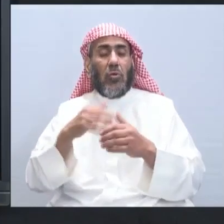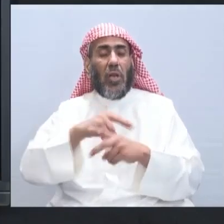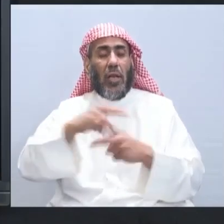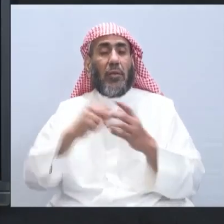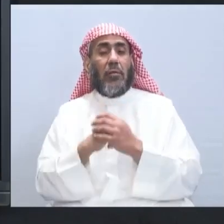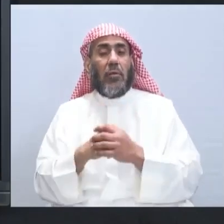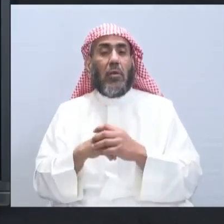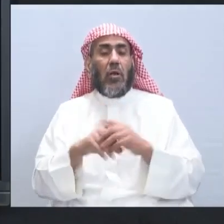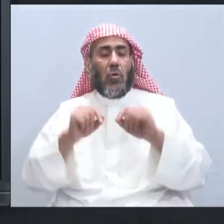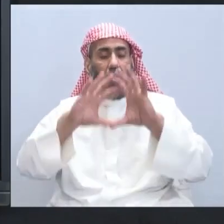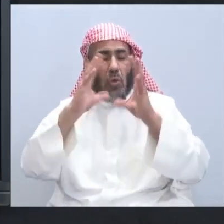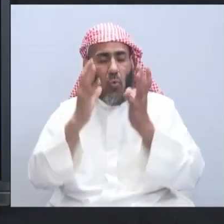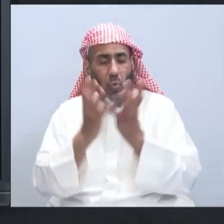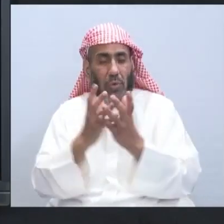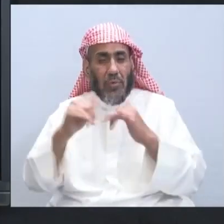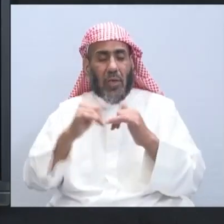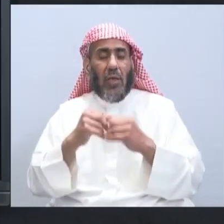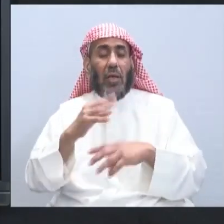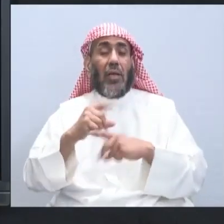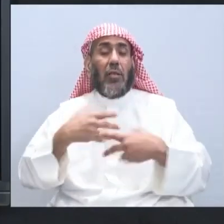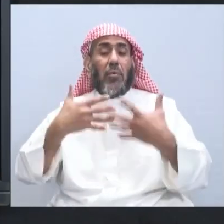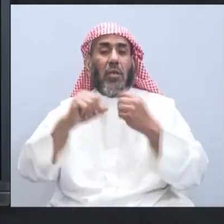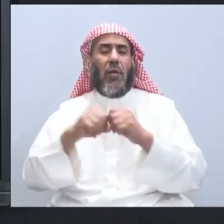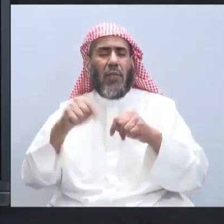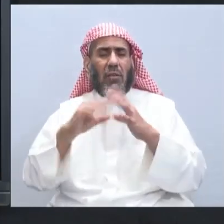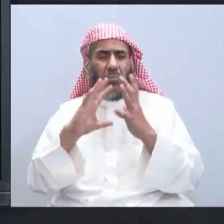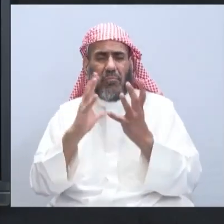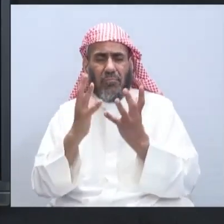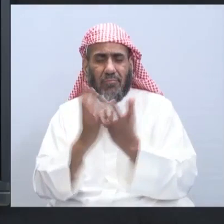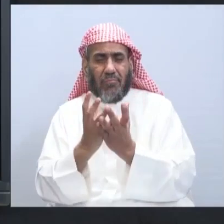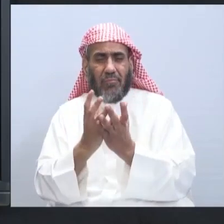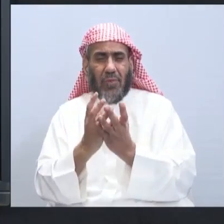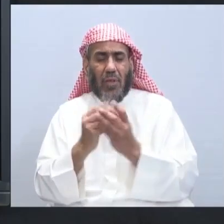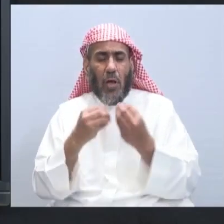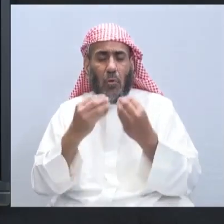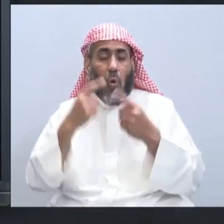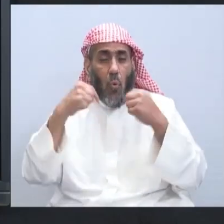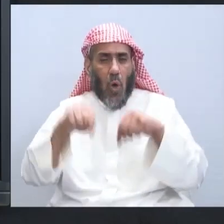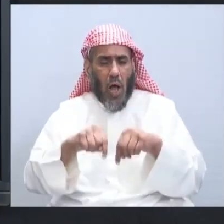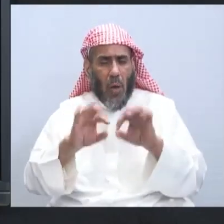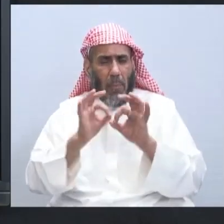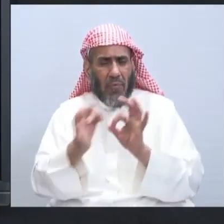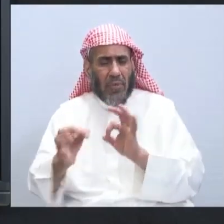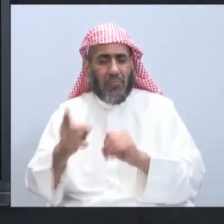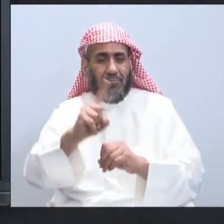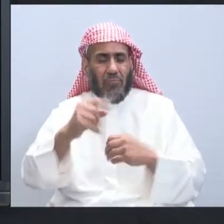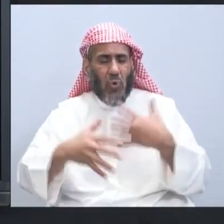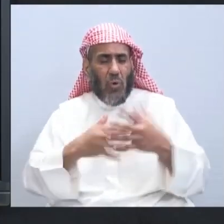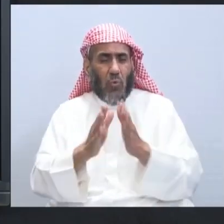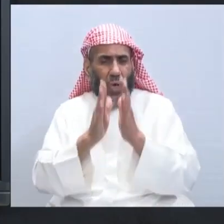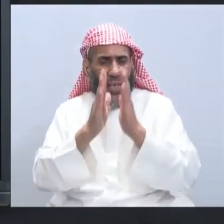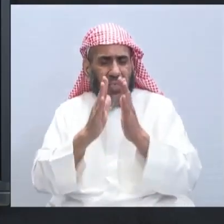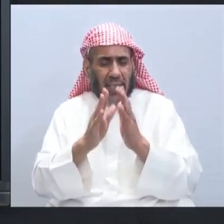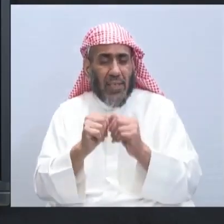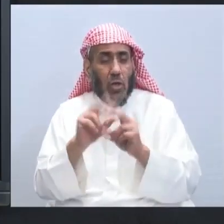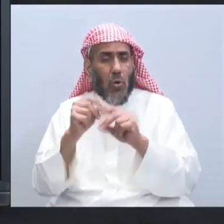الى اخره لكنه يصور بطريقه يعني ادبيه فيها شيء من يعني ما يعطيك الواقع بحذافيره وانما يحاول ان يركز على جوانب